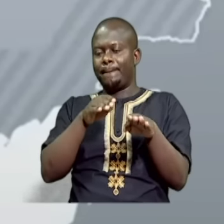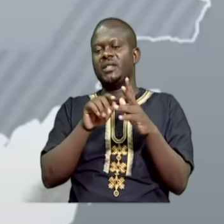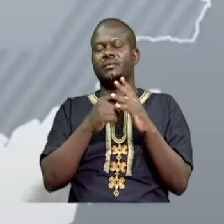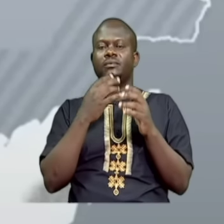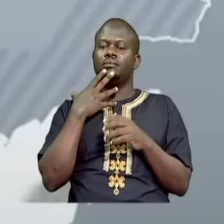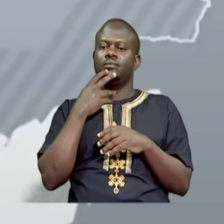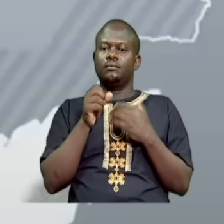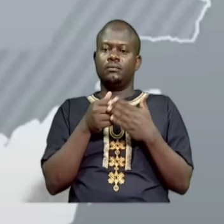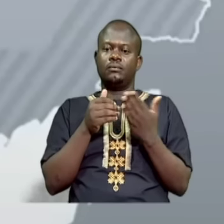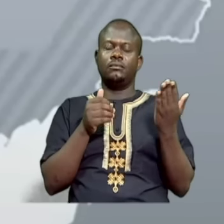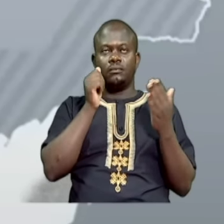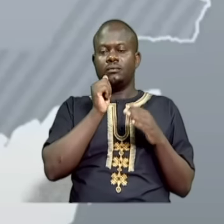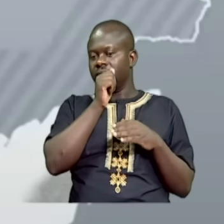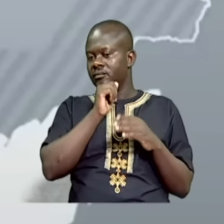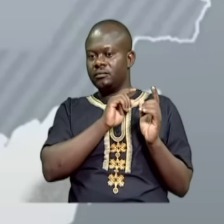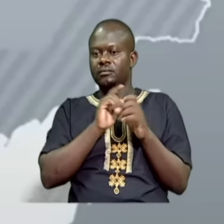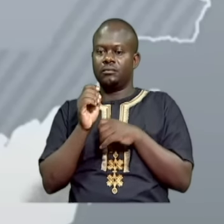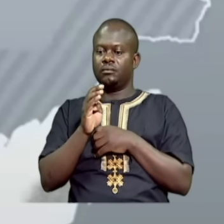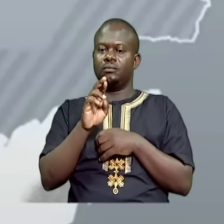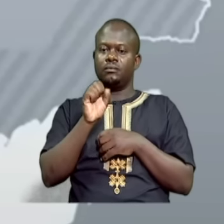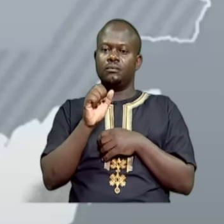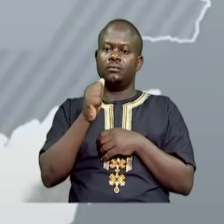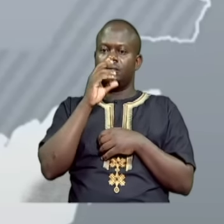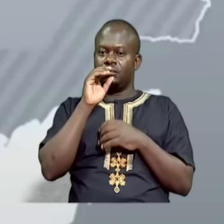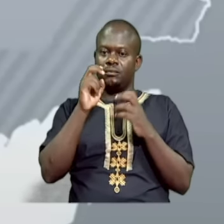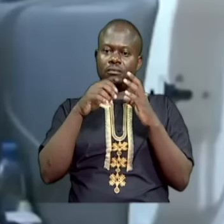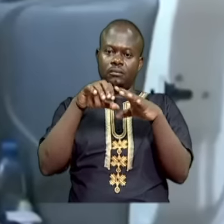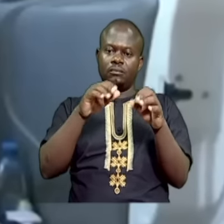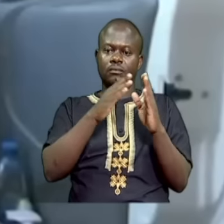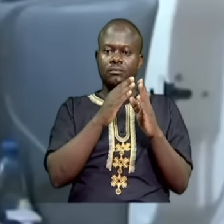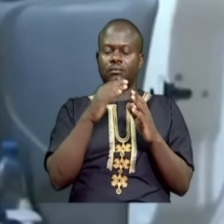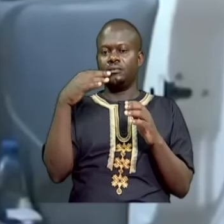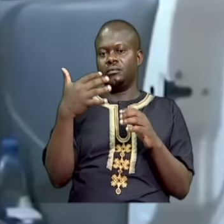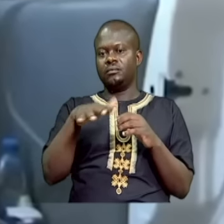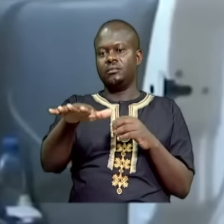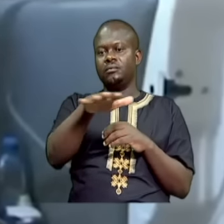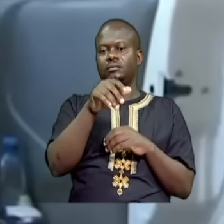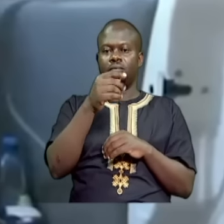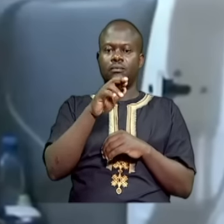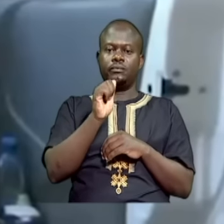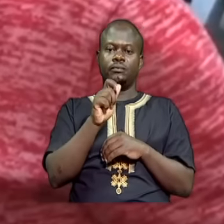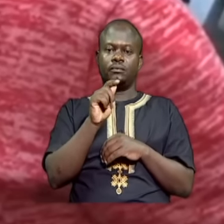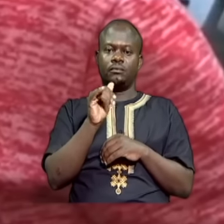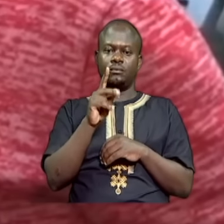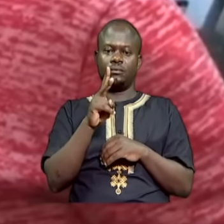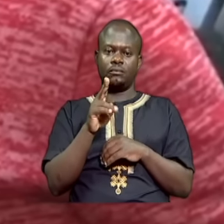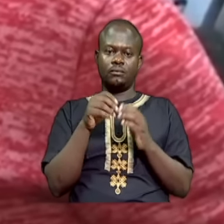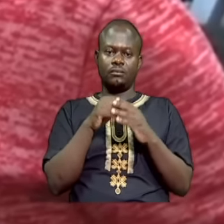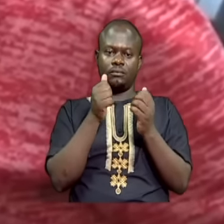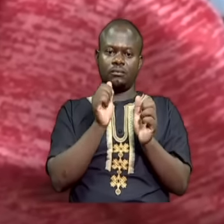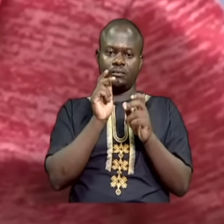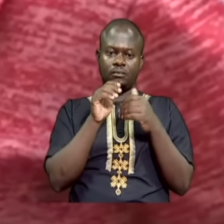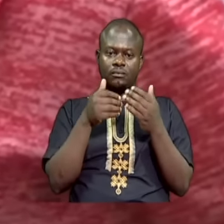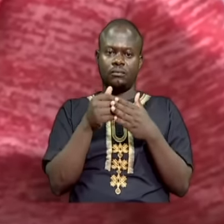kuwa gatanu. Kuwa gatandatu nibwo ingabo z'u Burusiya zigambye ko zegukanye imidugudu 5 muri uwo mujyi wa Kharkiv. Mu rwego rwo kurokora abaturage